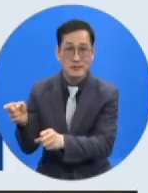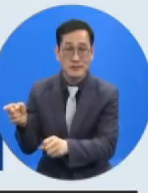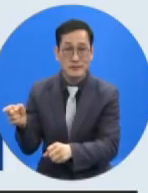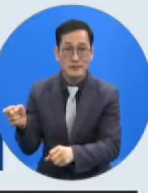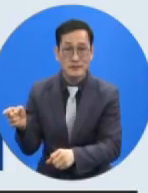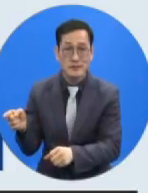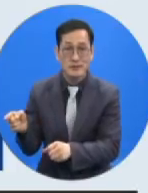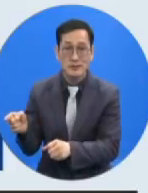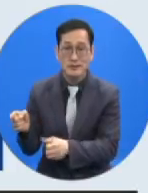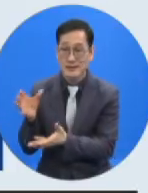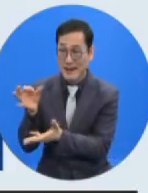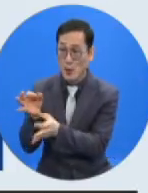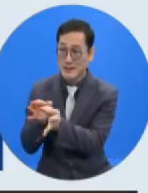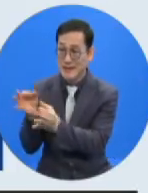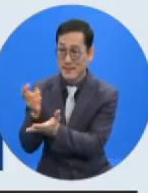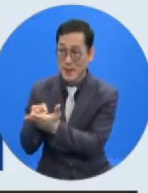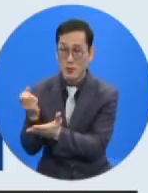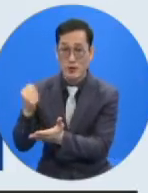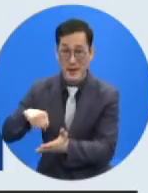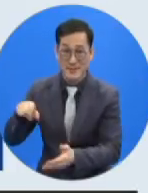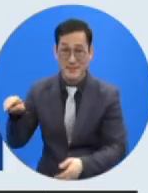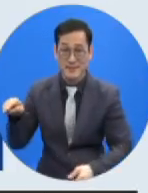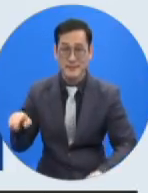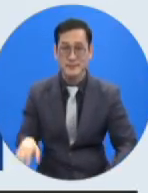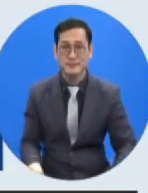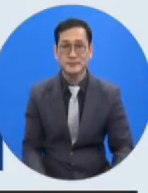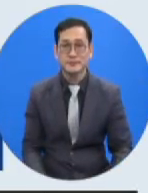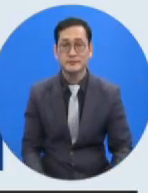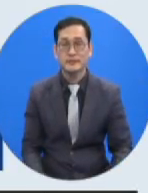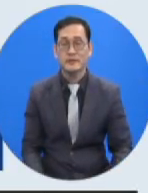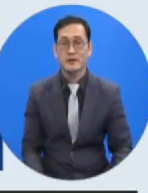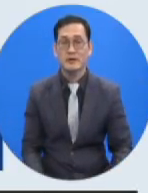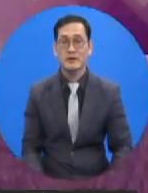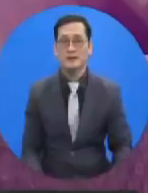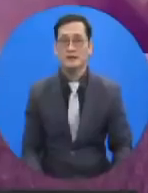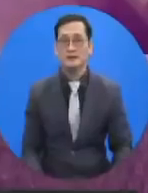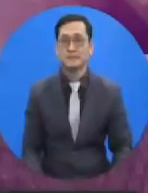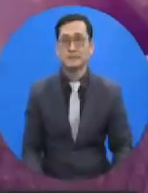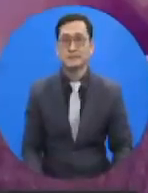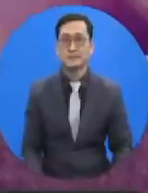자본시장법 위반으로 고발을 했는데 이게 정익준 변호사님, 네. 묘한 게